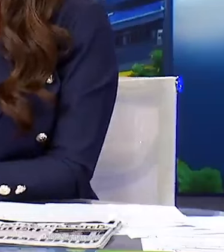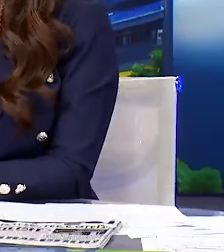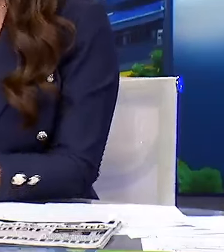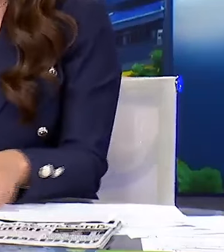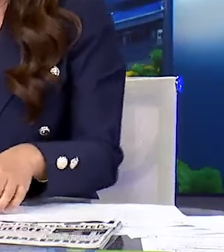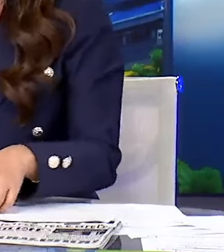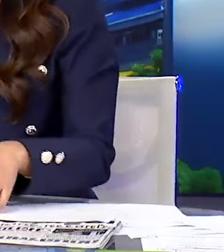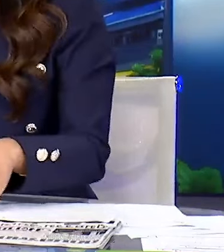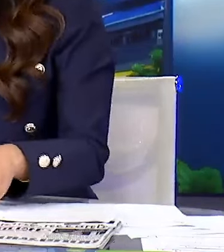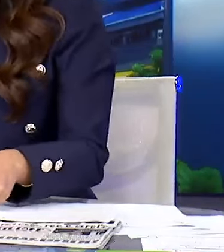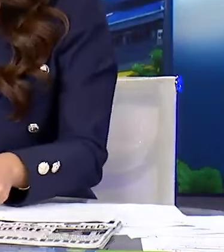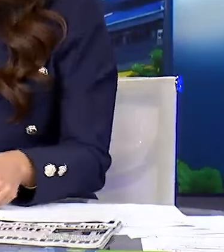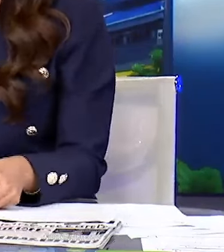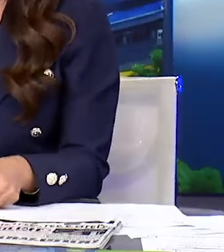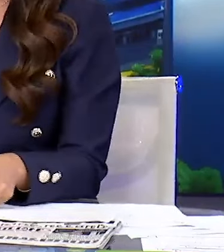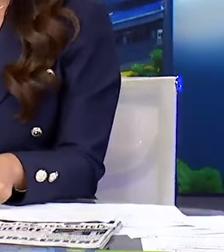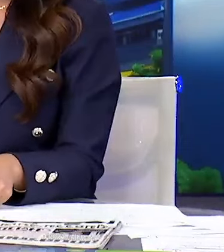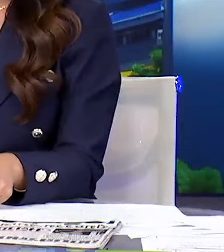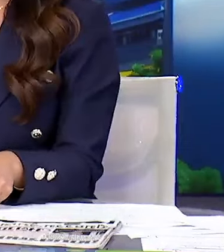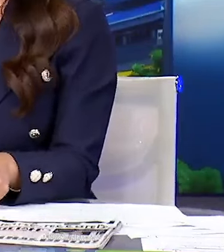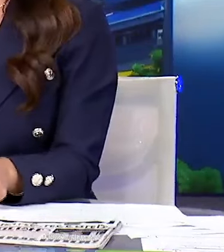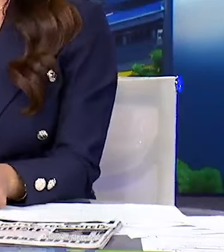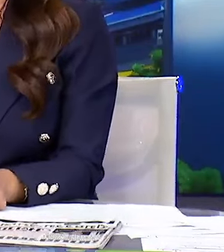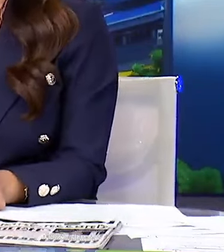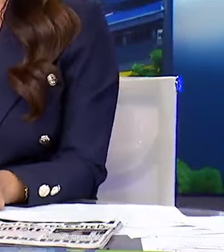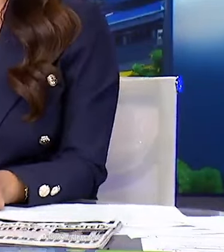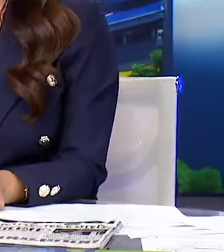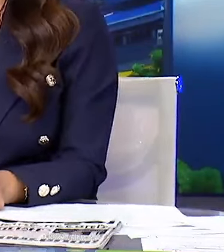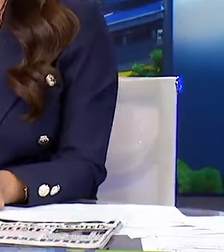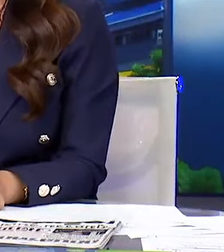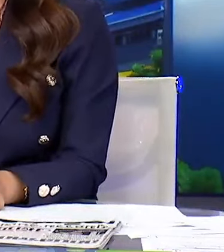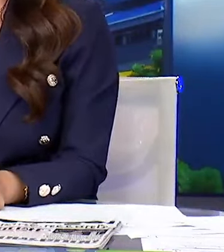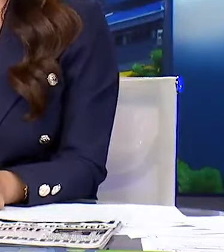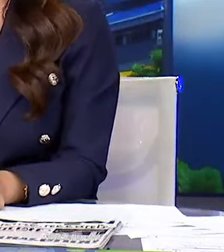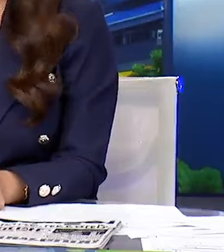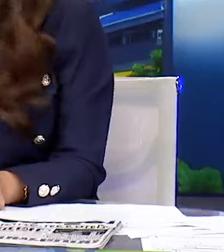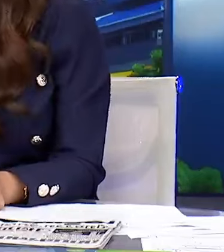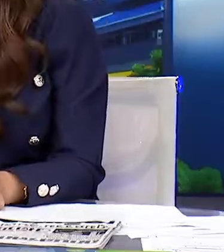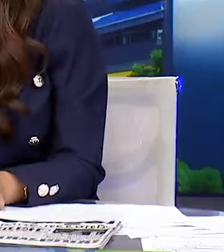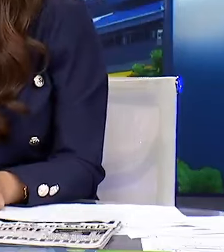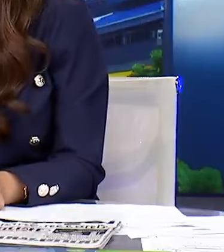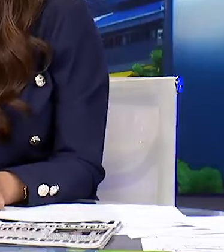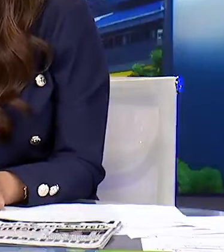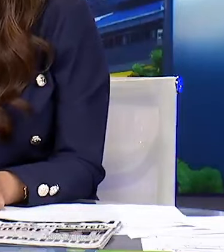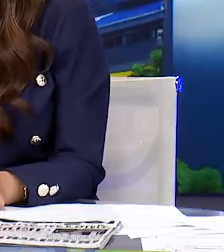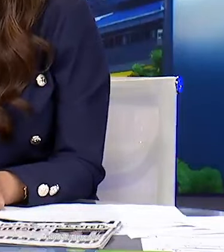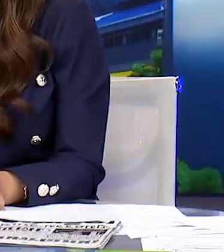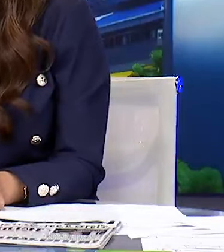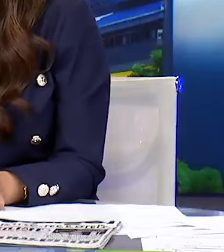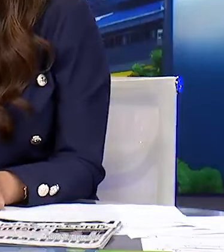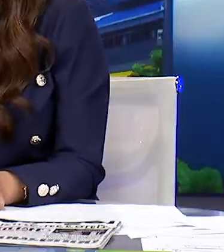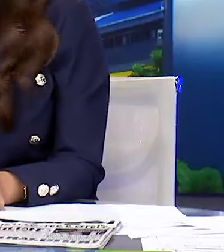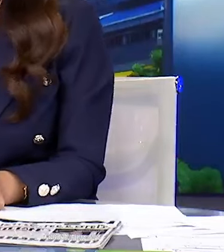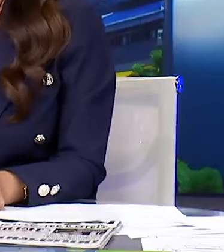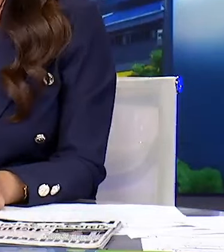พภาเมื่อวานนี้มันเดือดมากเหมือนกันนะกับการตั้งคณะกรรมการ 21คณะนะคะคืออย่างงี้ใน 21คณะเนี่ยเขให้แต่ละคน